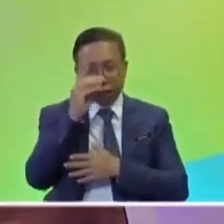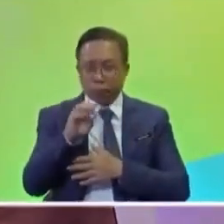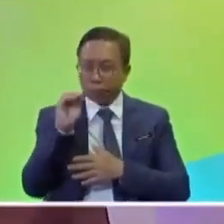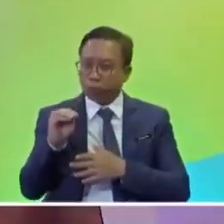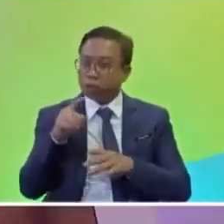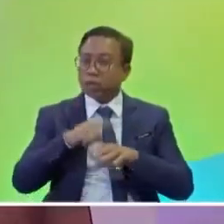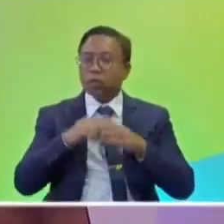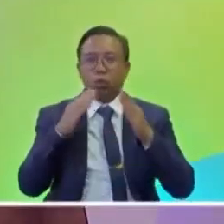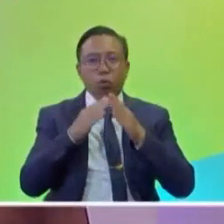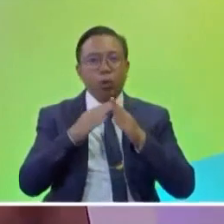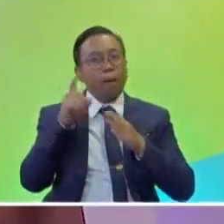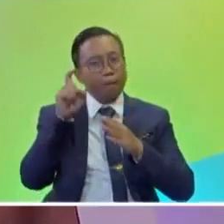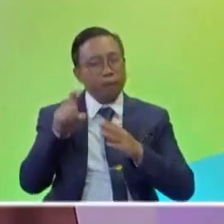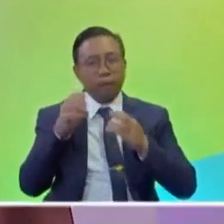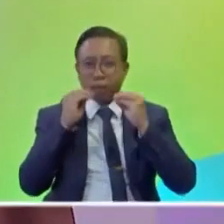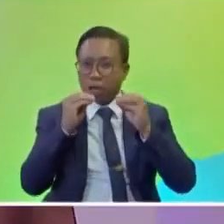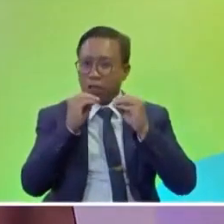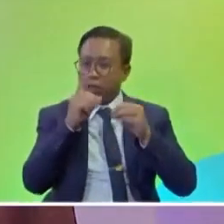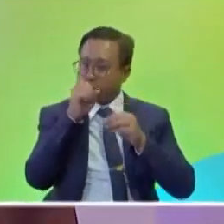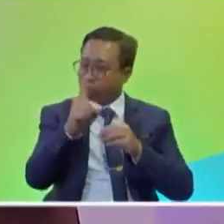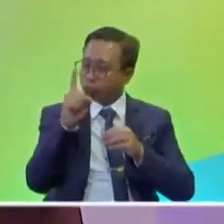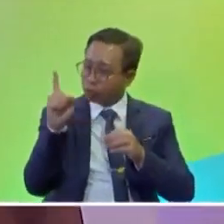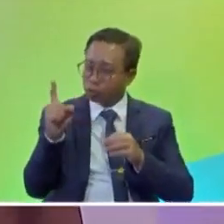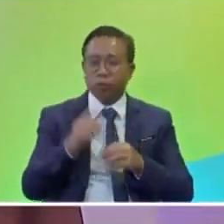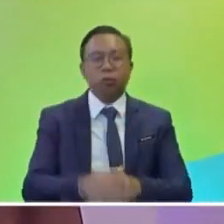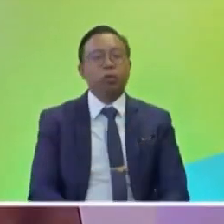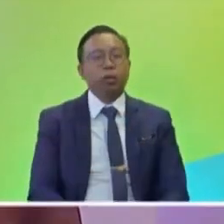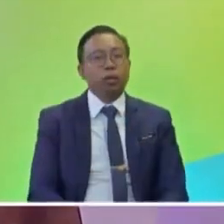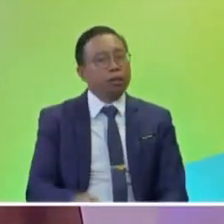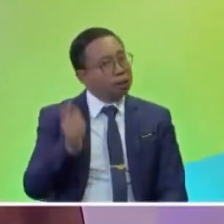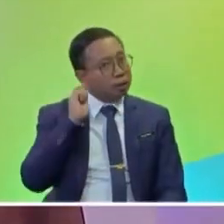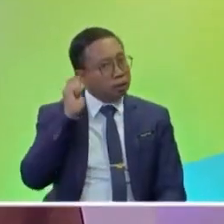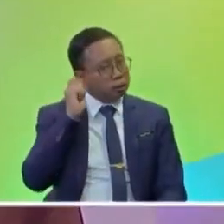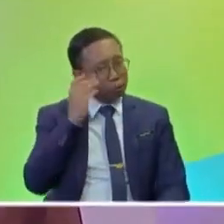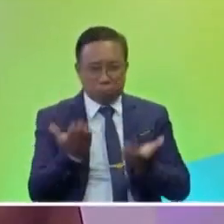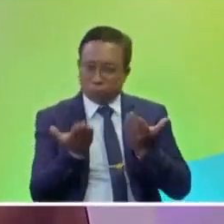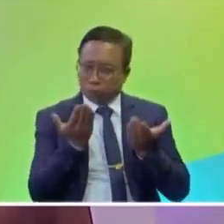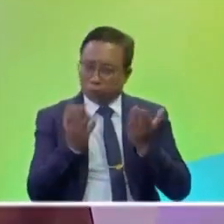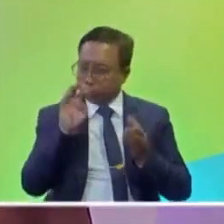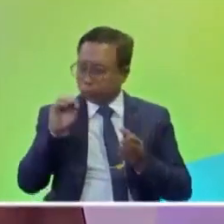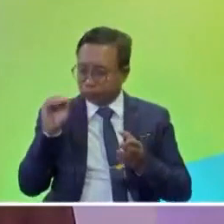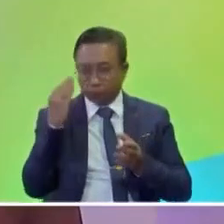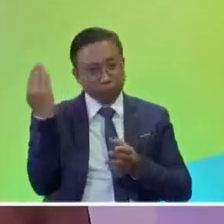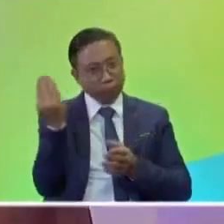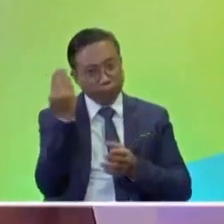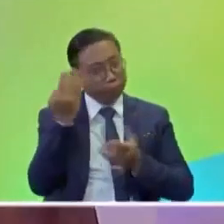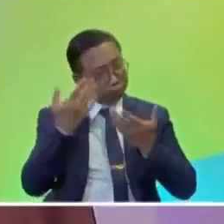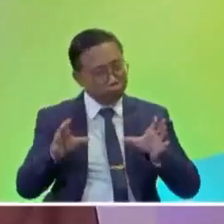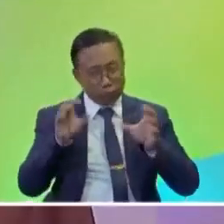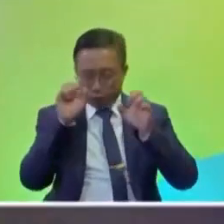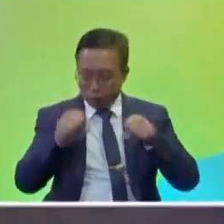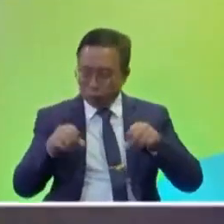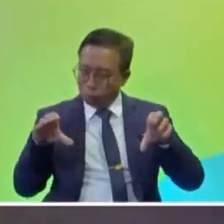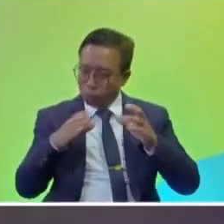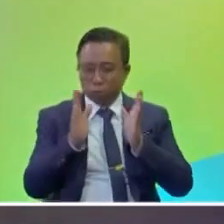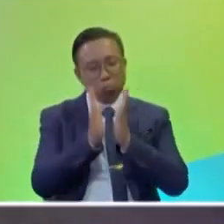kat rumah ni, kita kena ajar pergerakan satu-satu. Okey, boleh. Tadi mungkin pada yang murid yang biasa, dia tengok kita, dia dah boleh buat. Okey. Tepuk